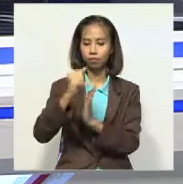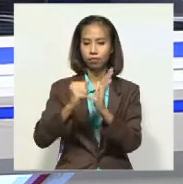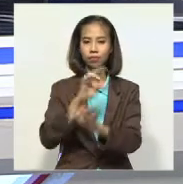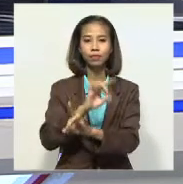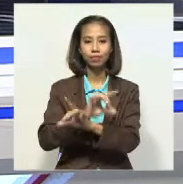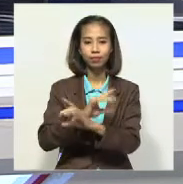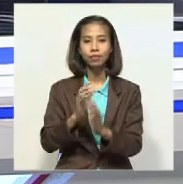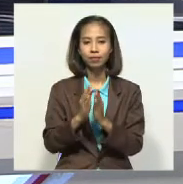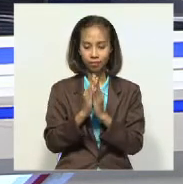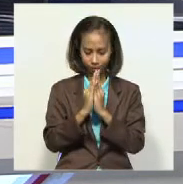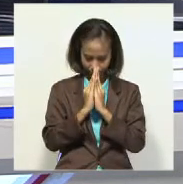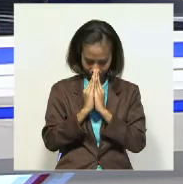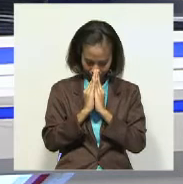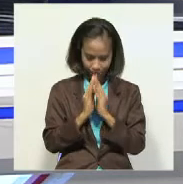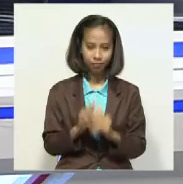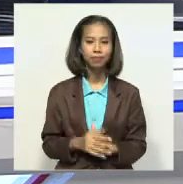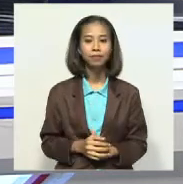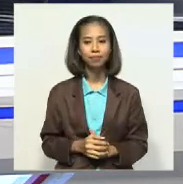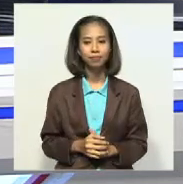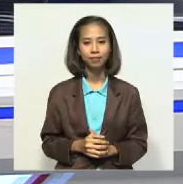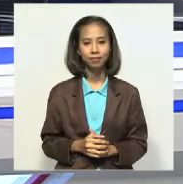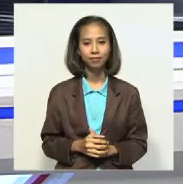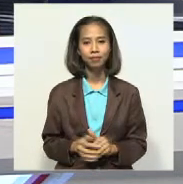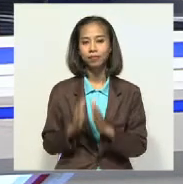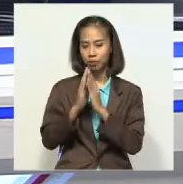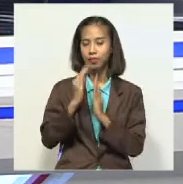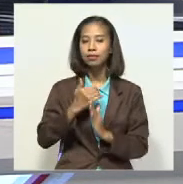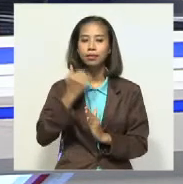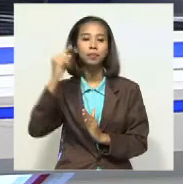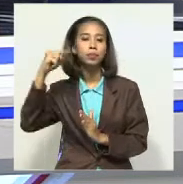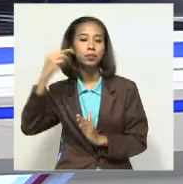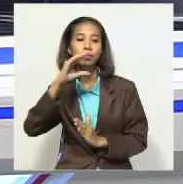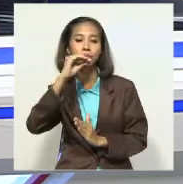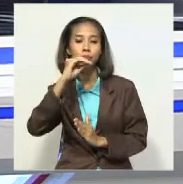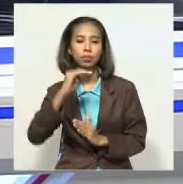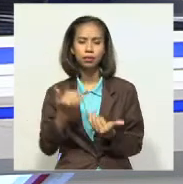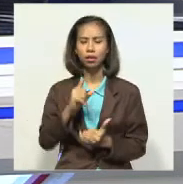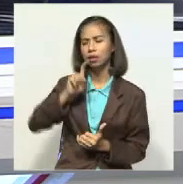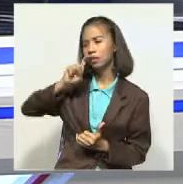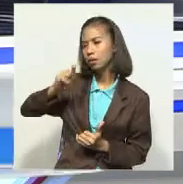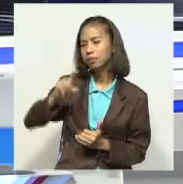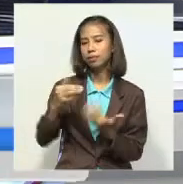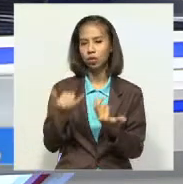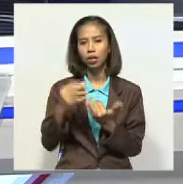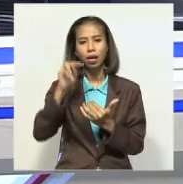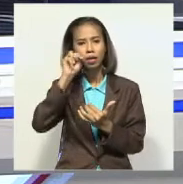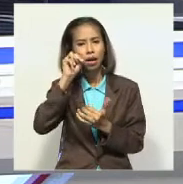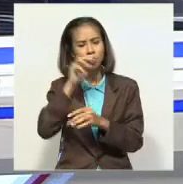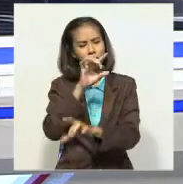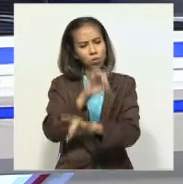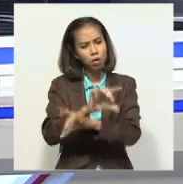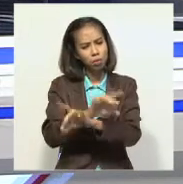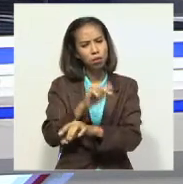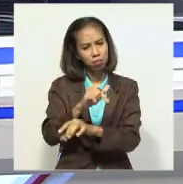พชรบุรีค่ะสวัสดีค่ะ สวัสดีค่ะ สวัสดีค่ะ ค่ะสถานการณ์น้ำที่จังหวัดเพชรบุรีล่าสุดนะคะมีพื้นที่ไหนตอ